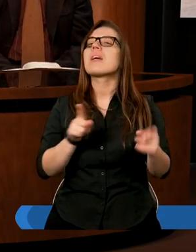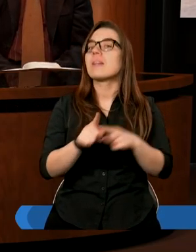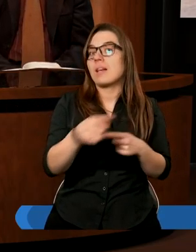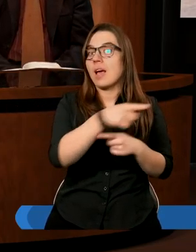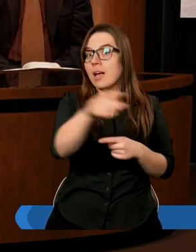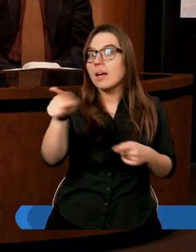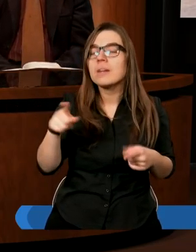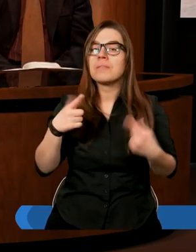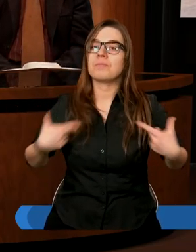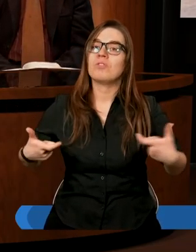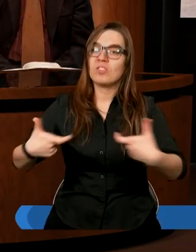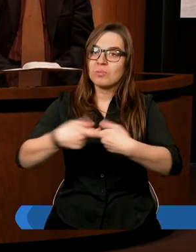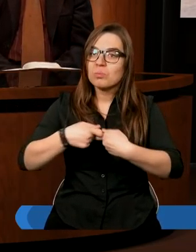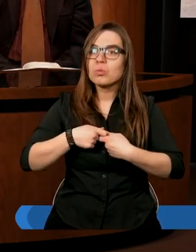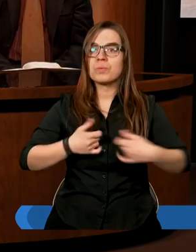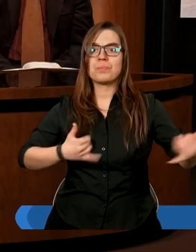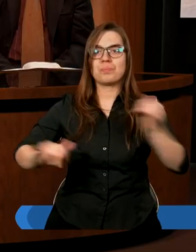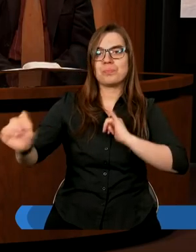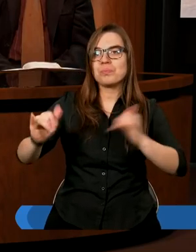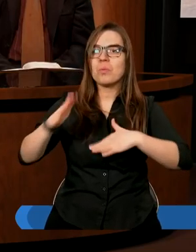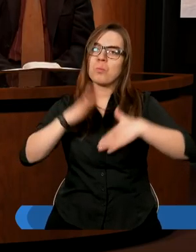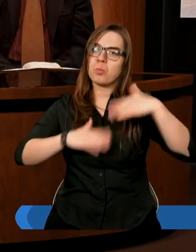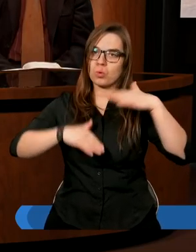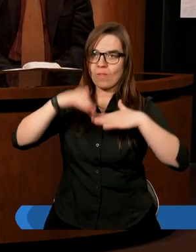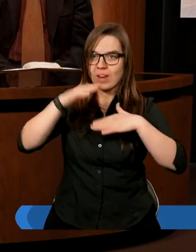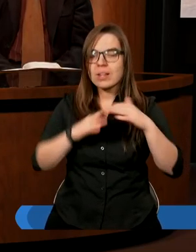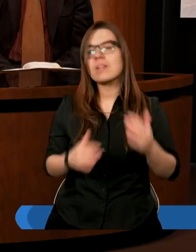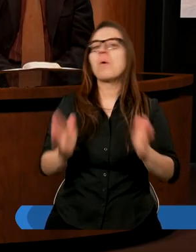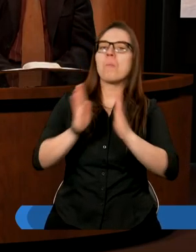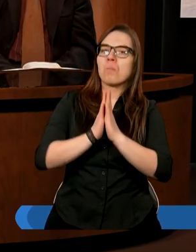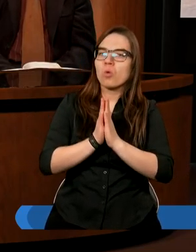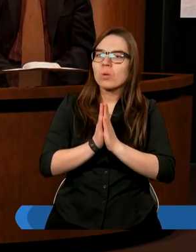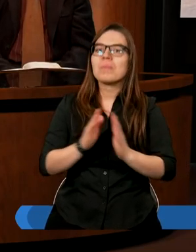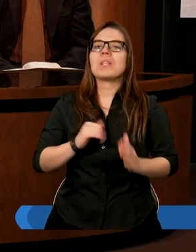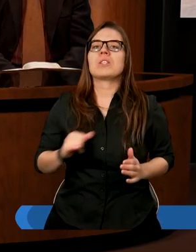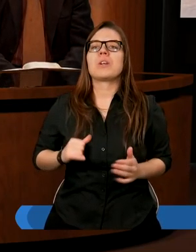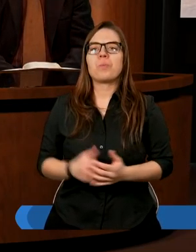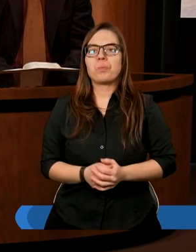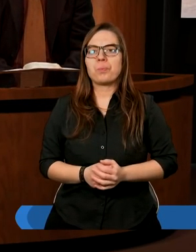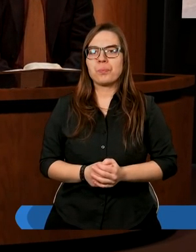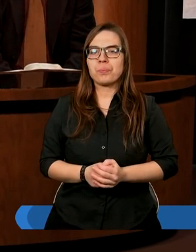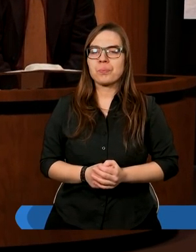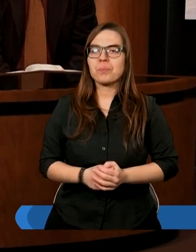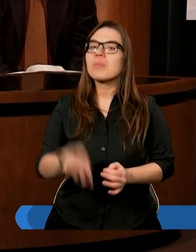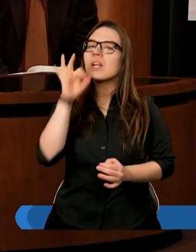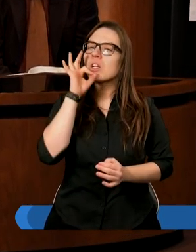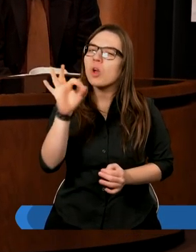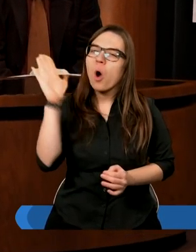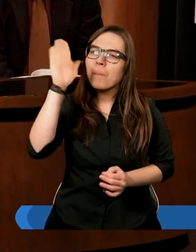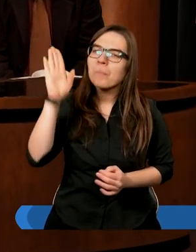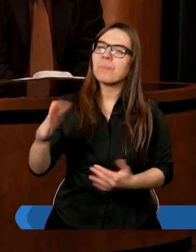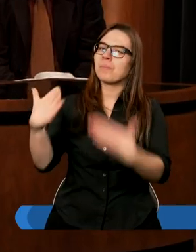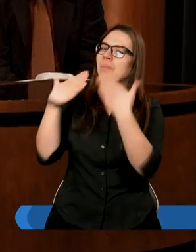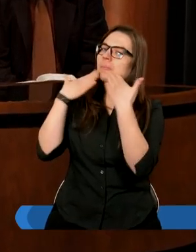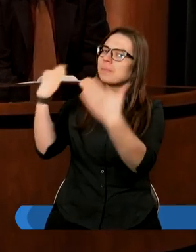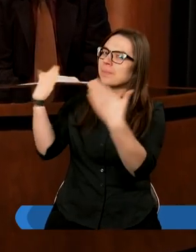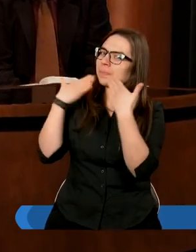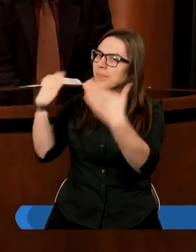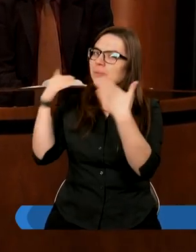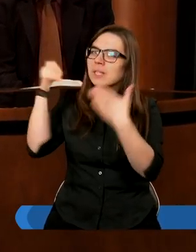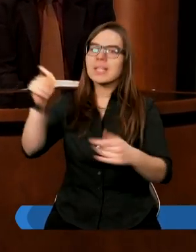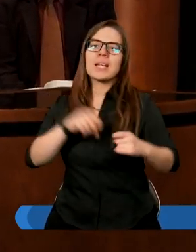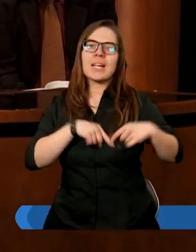dla naszego wspólnego zbudowania. Módlmy się. Dobry Boże, dziękujemy